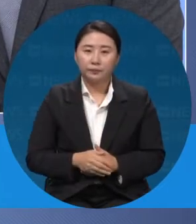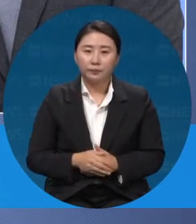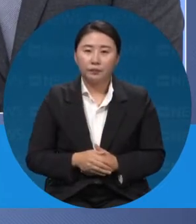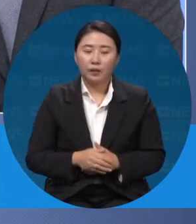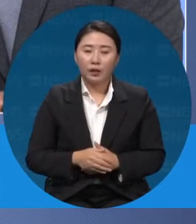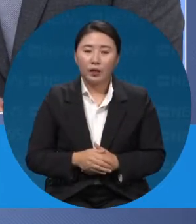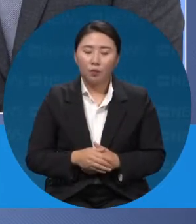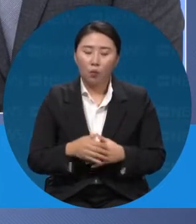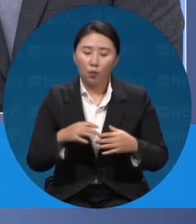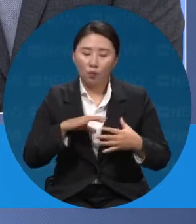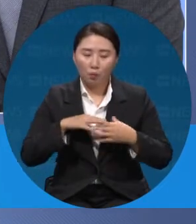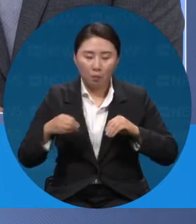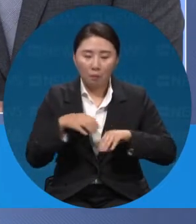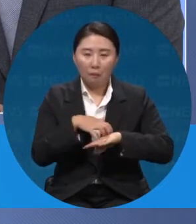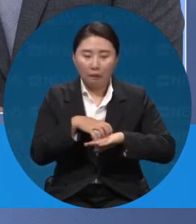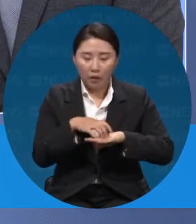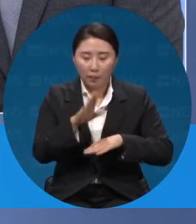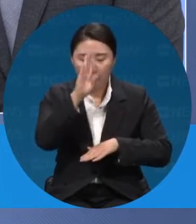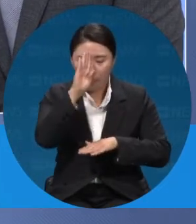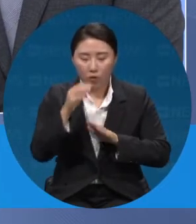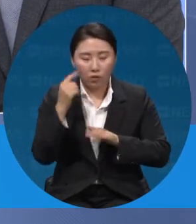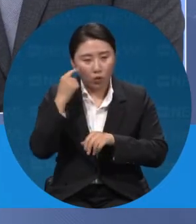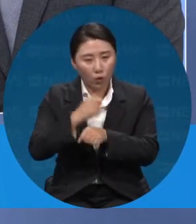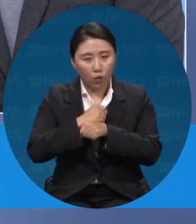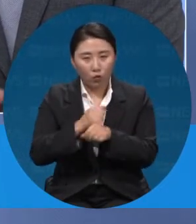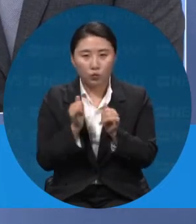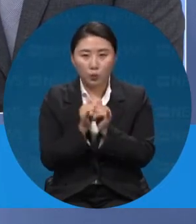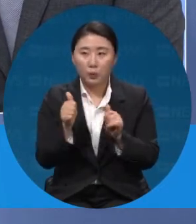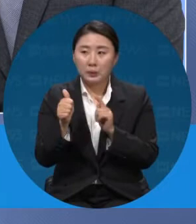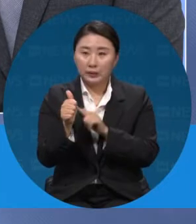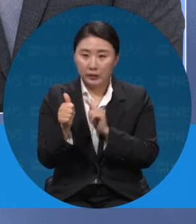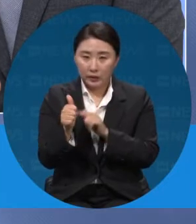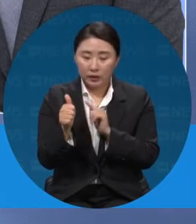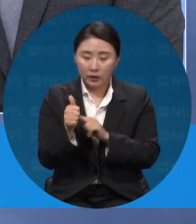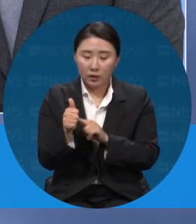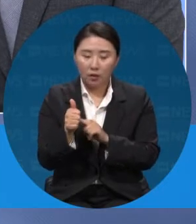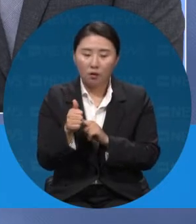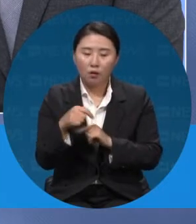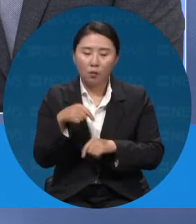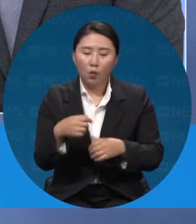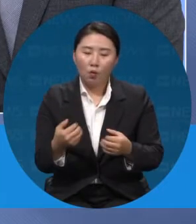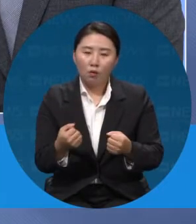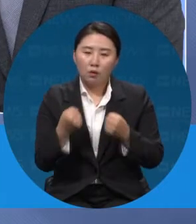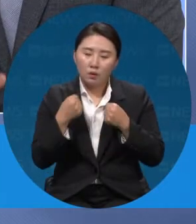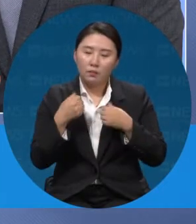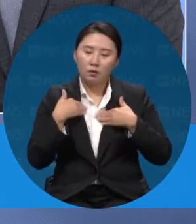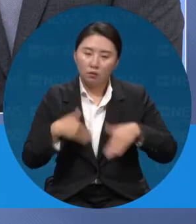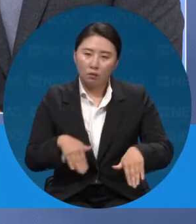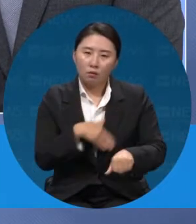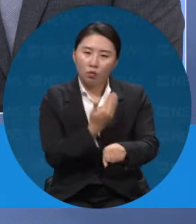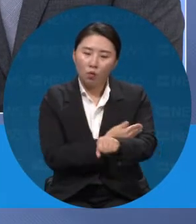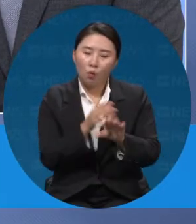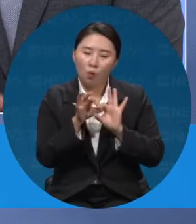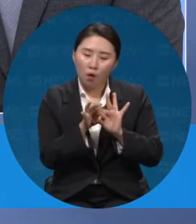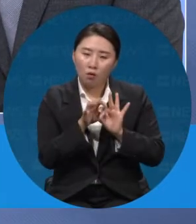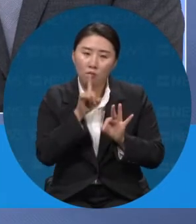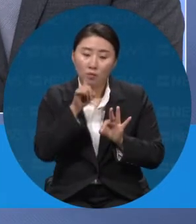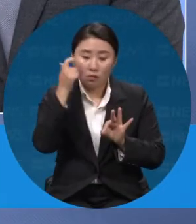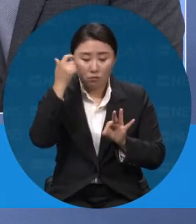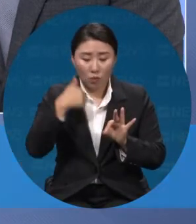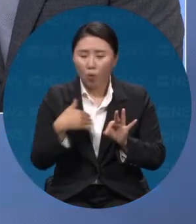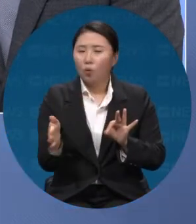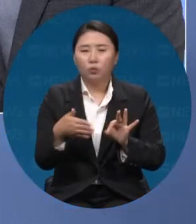국립 알레르기 전염병 연구소와 앤써니 파우치 소장도 백신이 생식 능력을 떨어뜨리는 것과 관련이 있다는 징후는 전혀